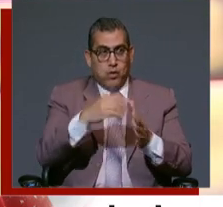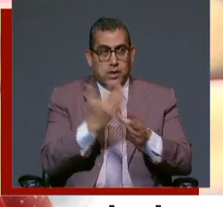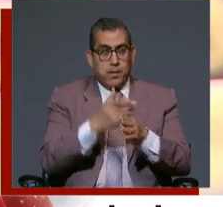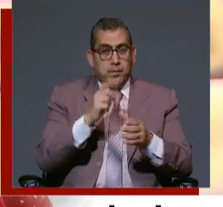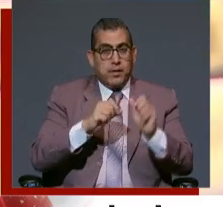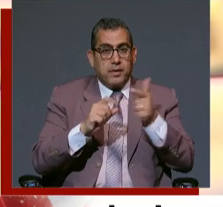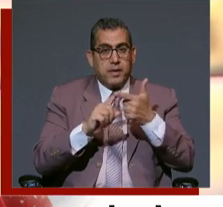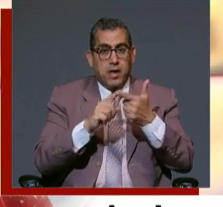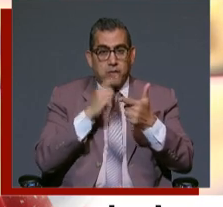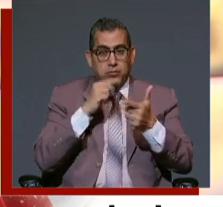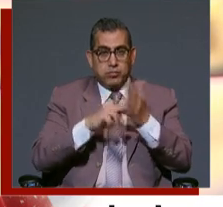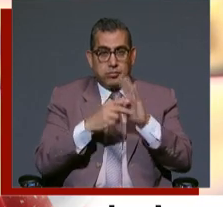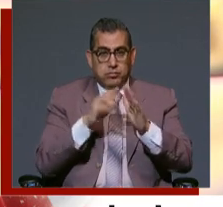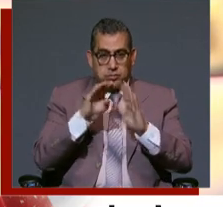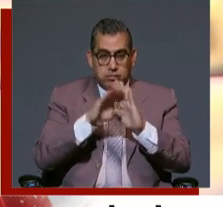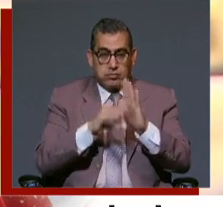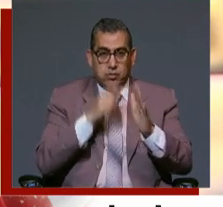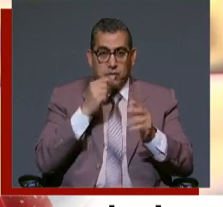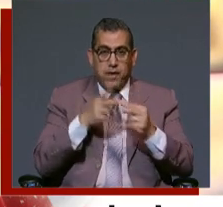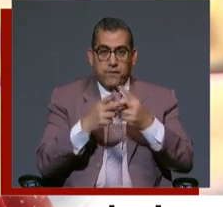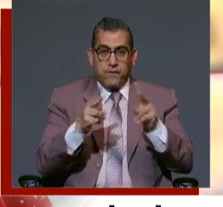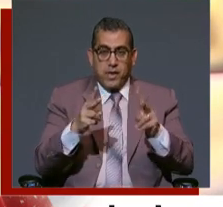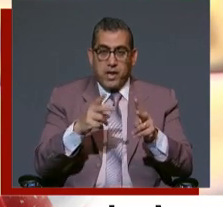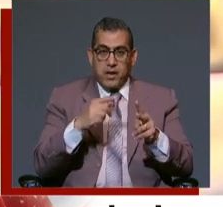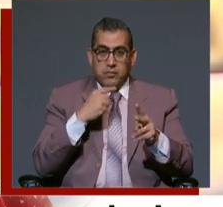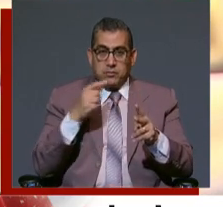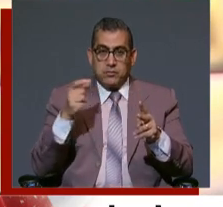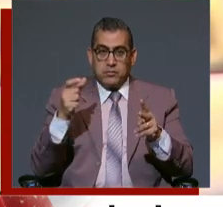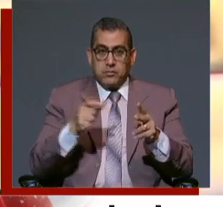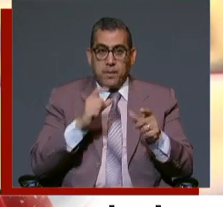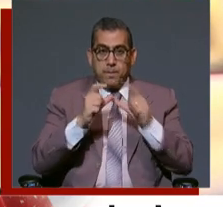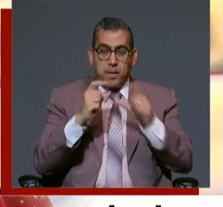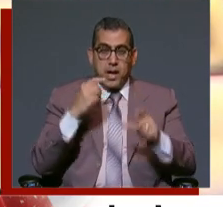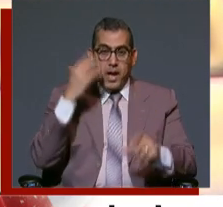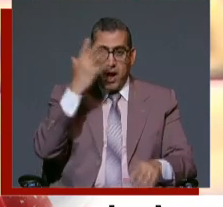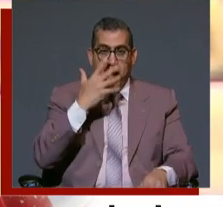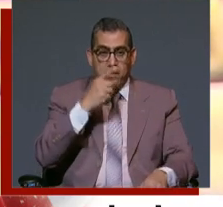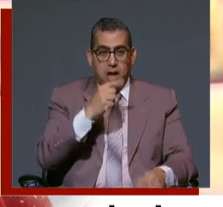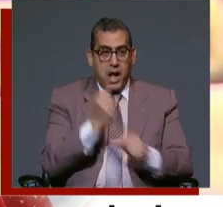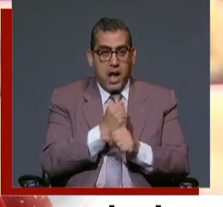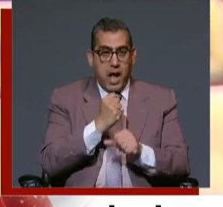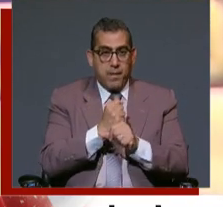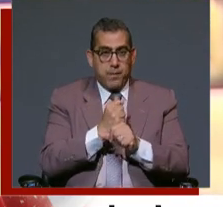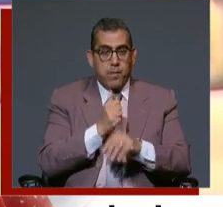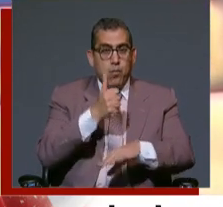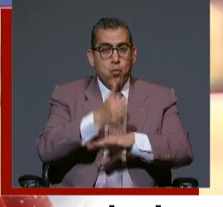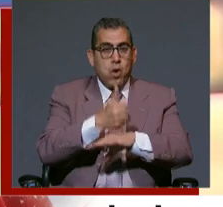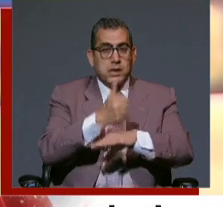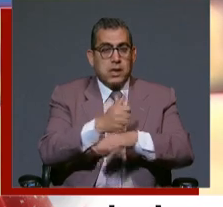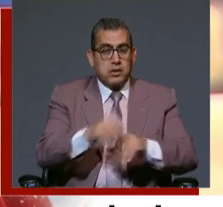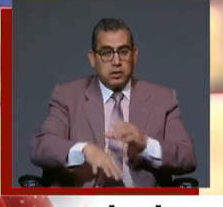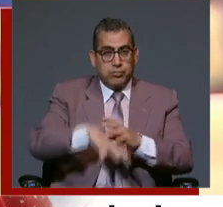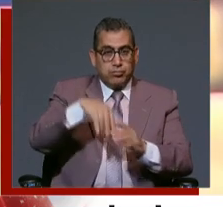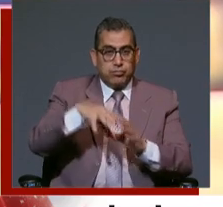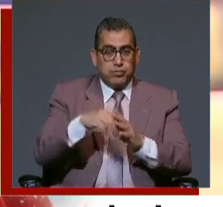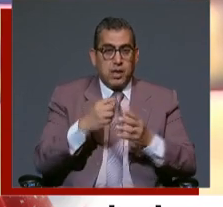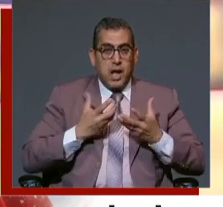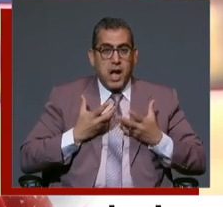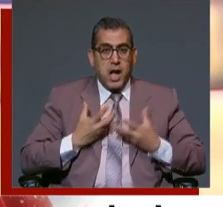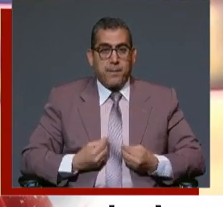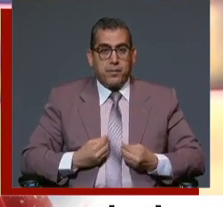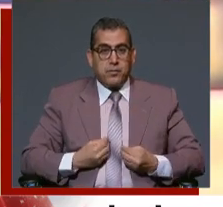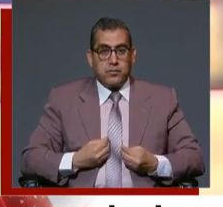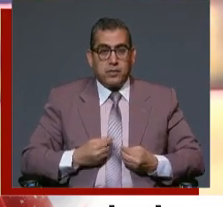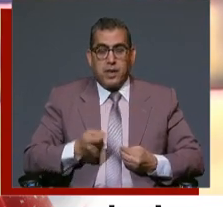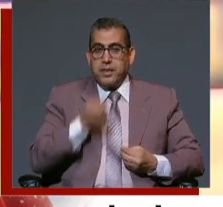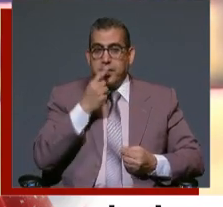امبارح ايضا في جلسه مهمه جدا افتتاحيه، البنك الافريقي بيعمل مؤسسه للامن